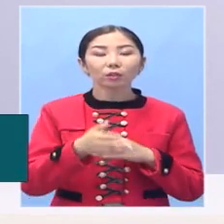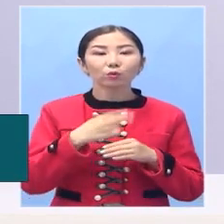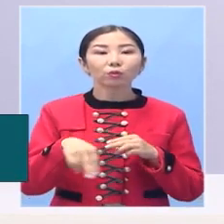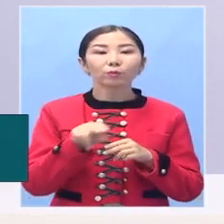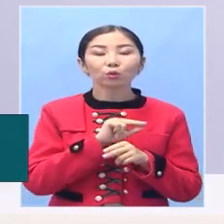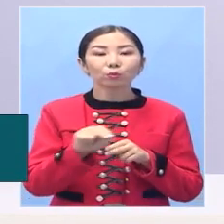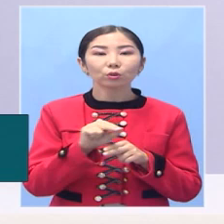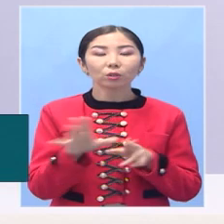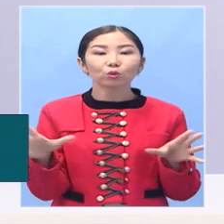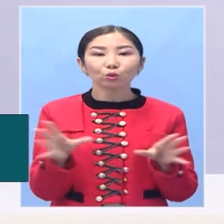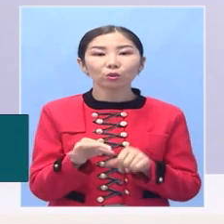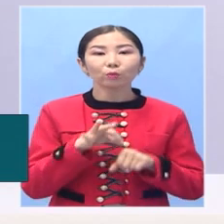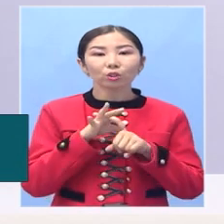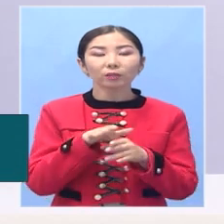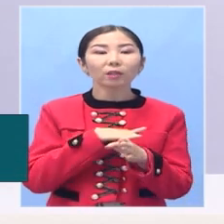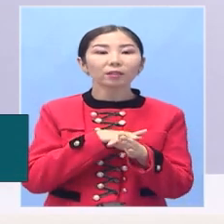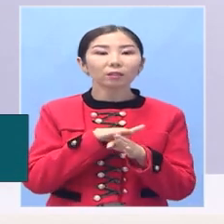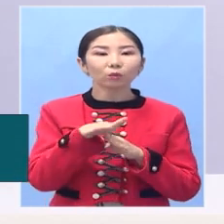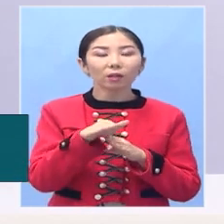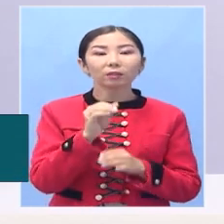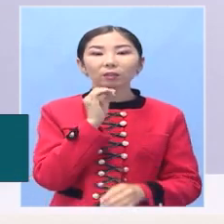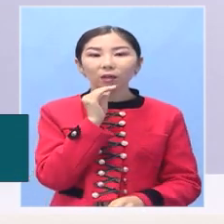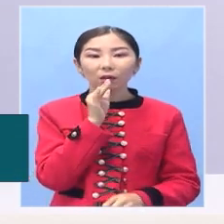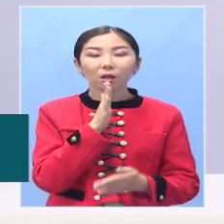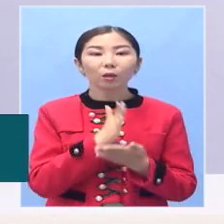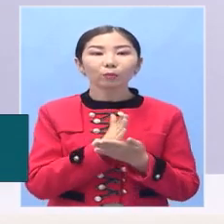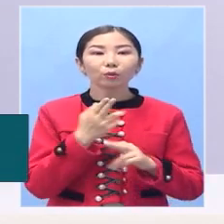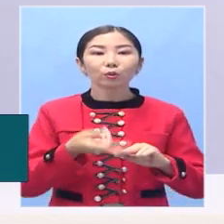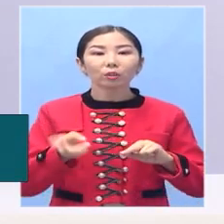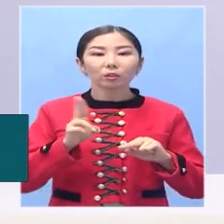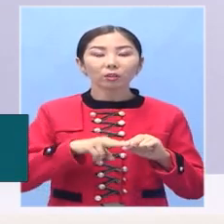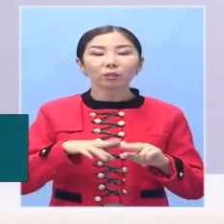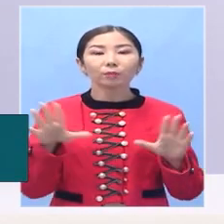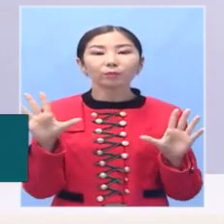жұмыстар жүргізіліп жатыр қазіргі уақытта. Енді ол бұл жерде